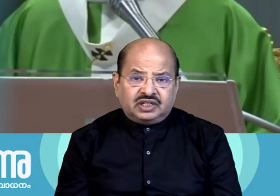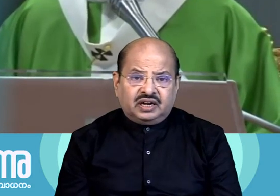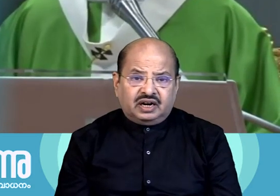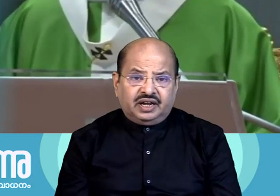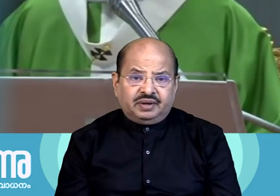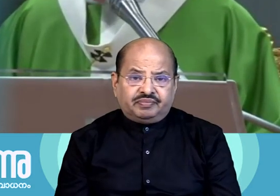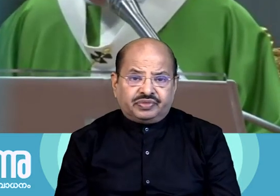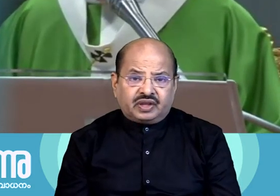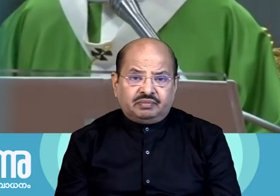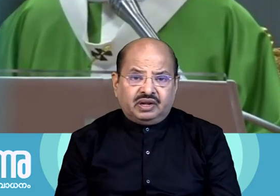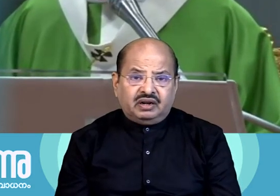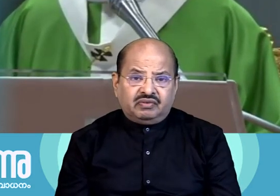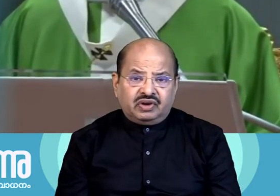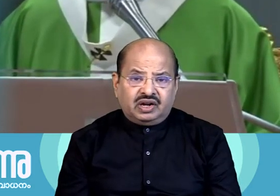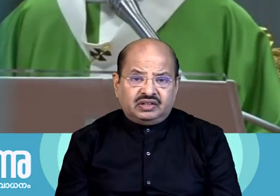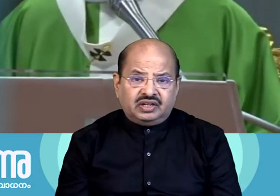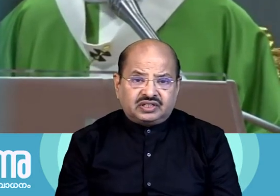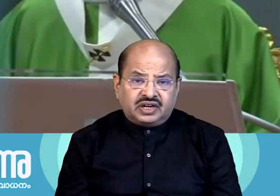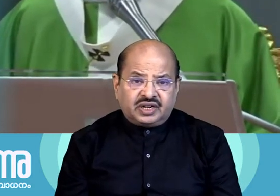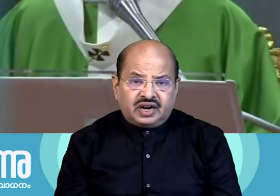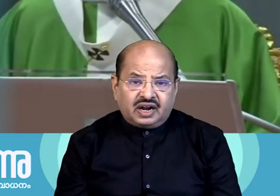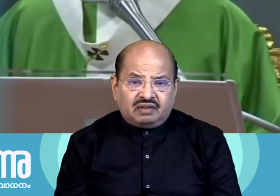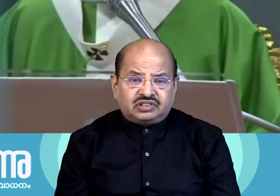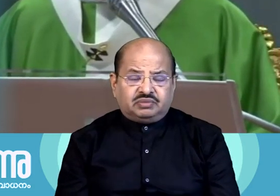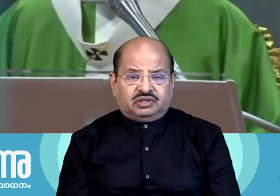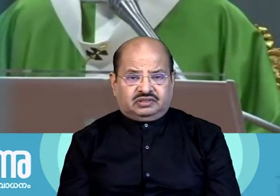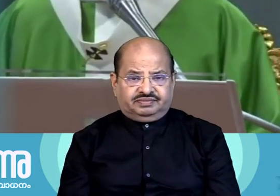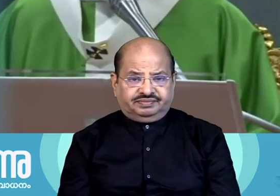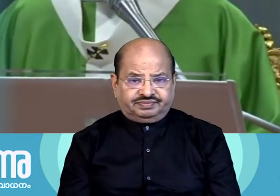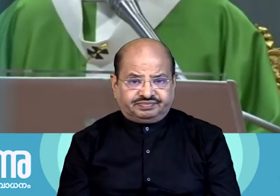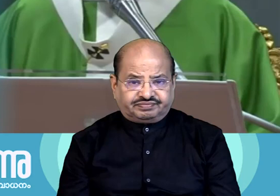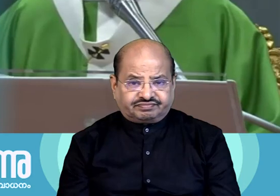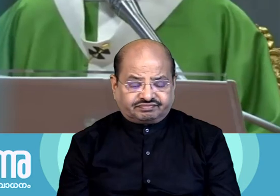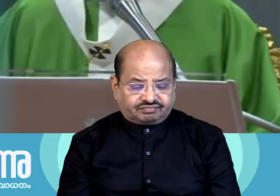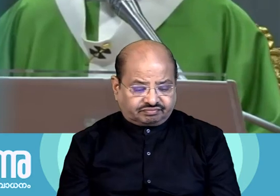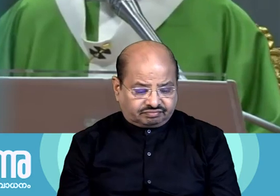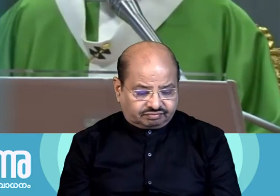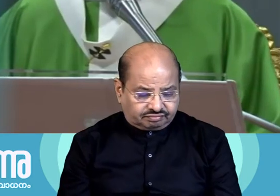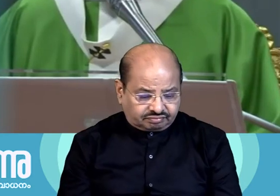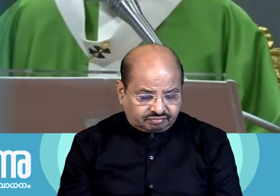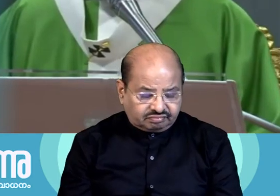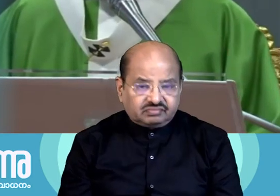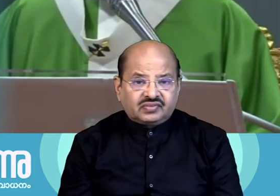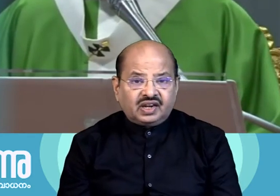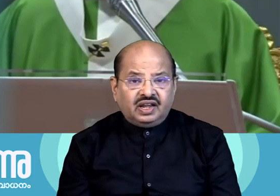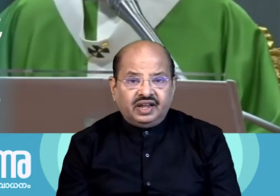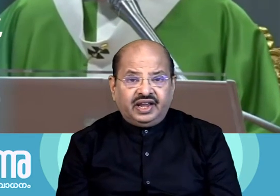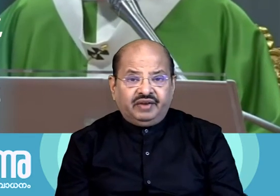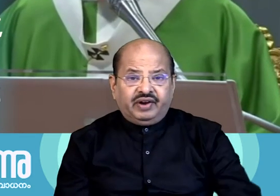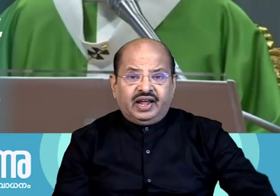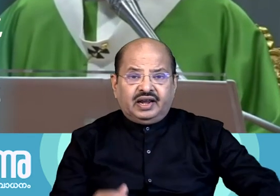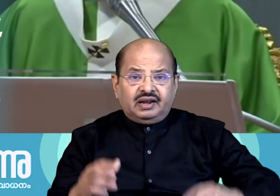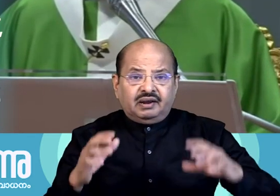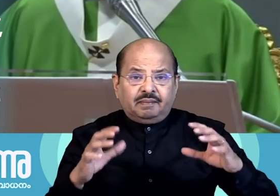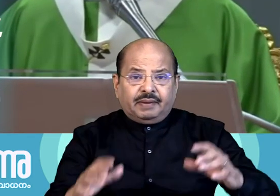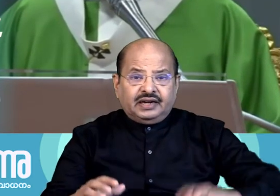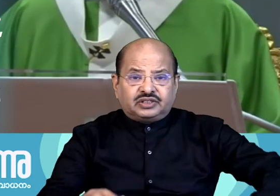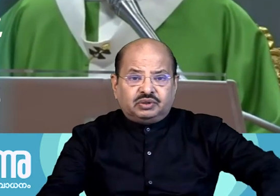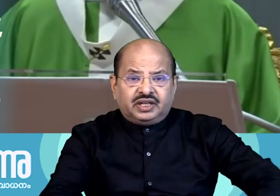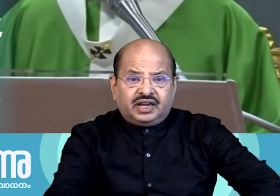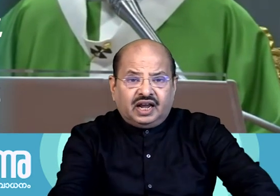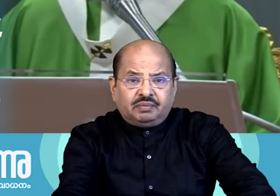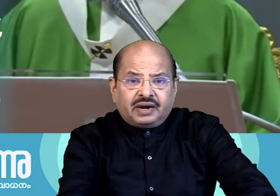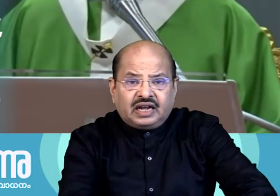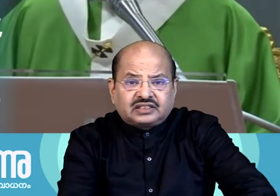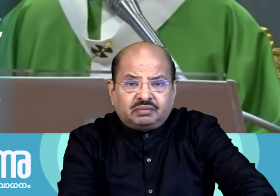പരിത്യക്തരുമായ യുവജനങ്ങളെയും തമ്മിൽ വേർതിരിച്ചെടുക്കേണ്ട ആവശ്യമുണ്ട്. ഇവിടെ